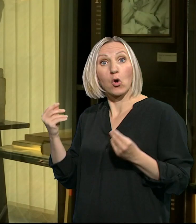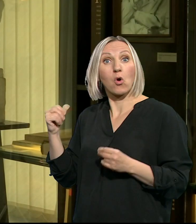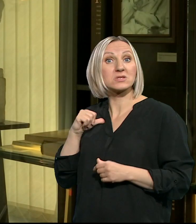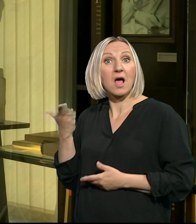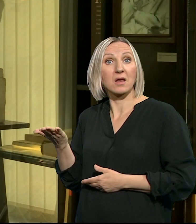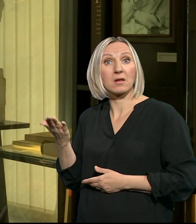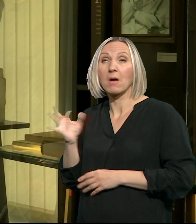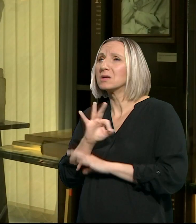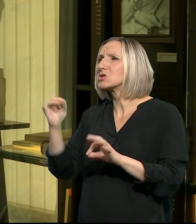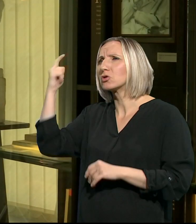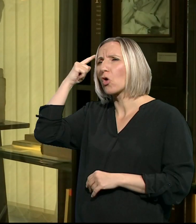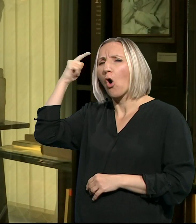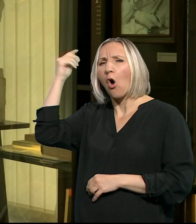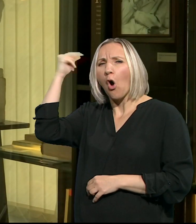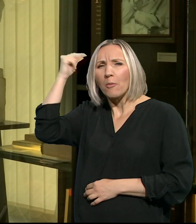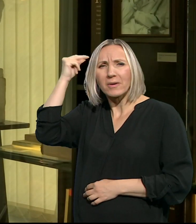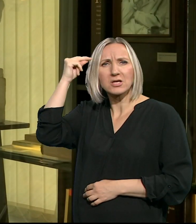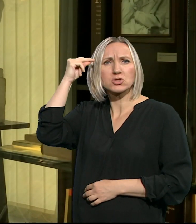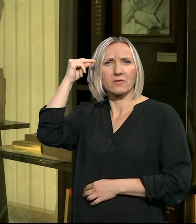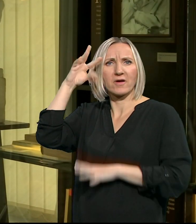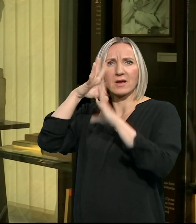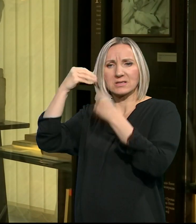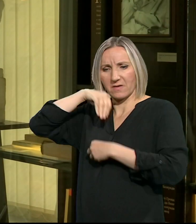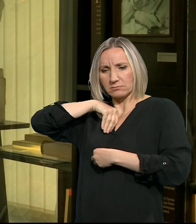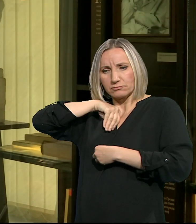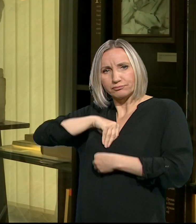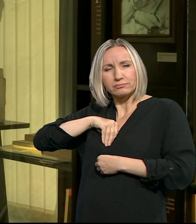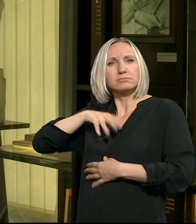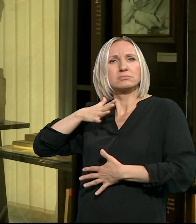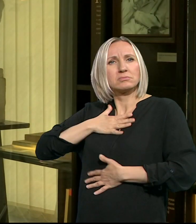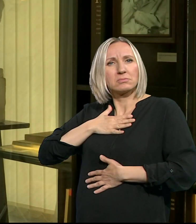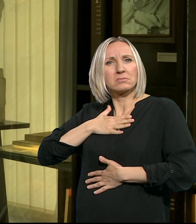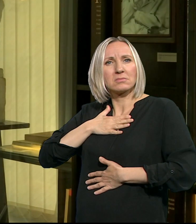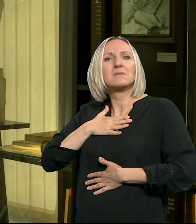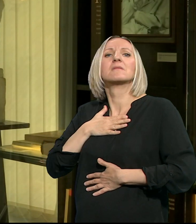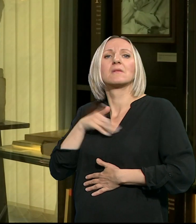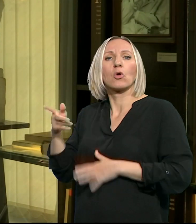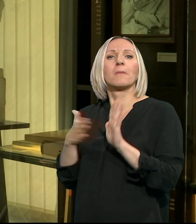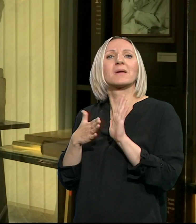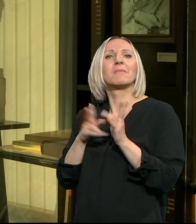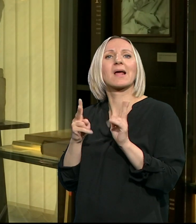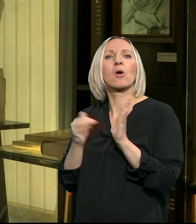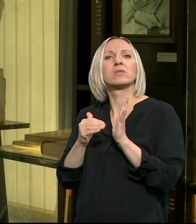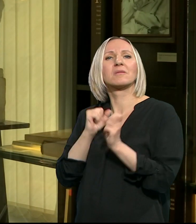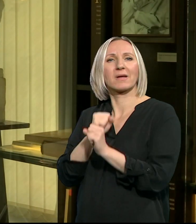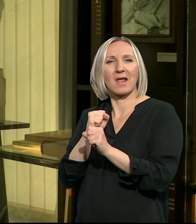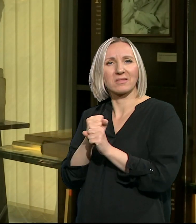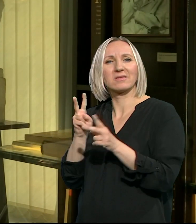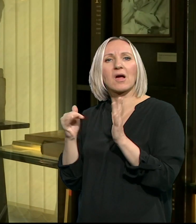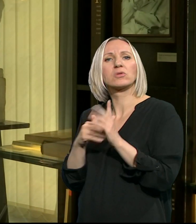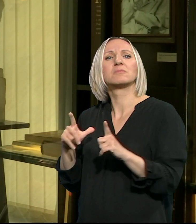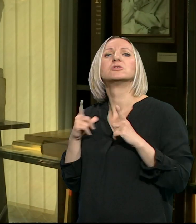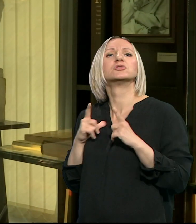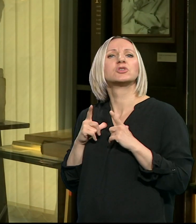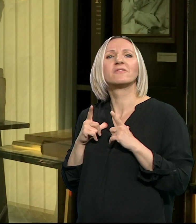izuzetno obrazovan i koji sve nekako sažima u to svoje znanje, zapravo primer kako treba raditi, kako treba